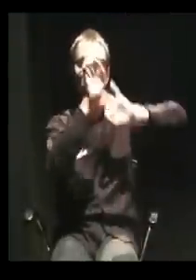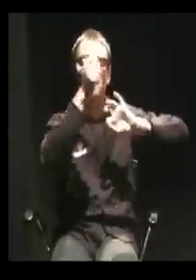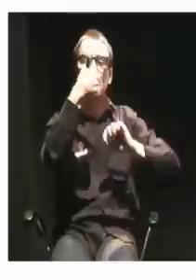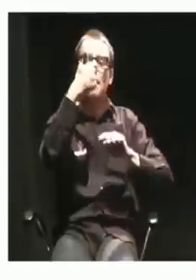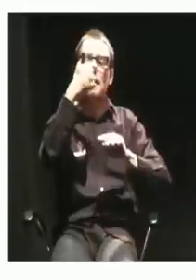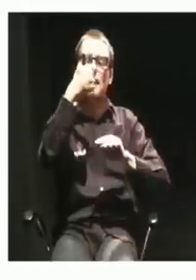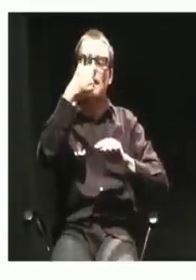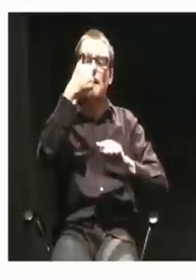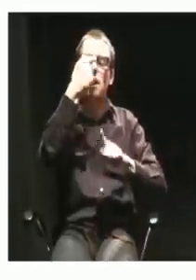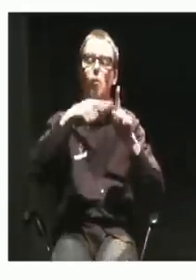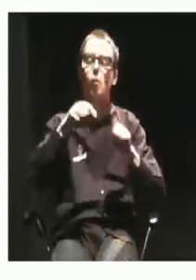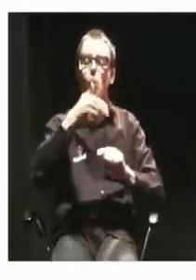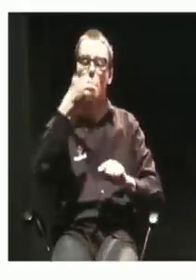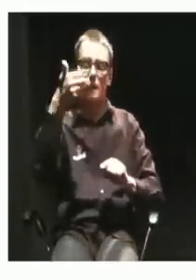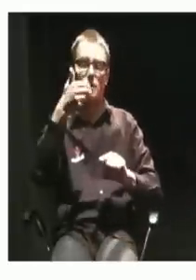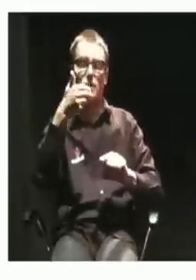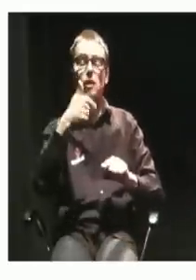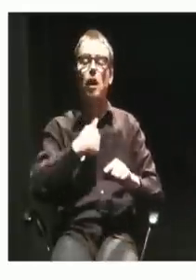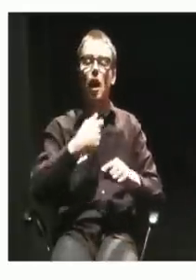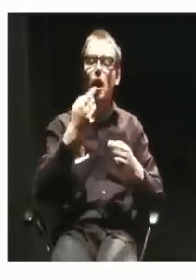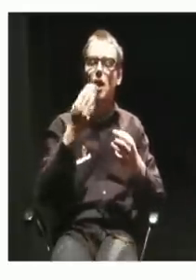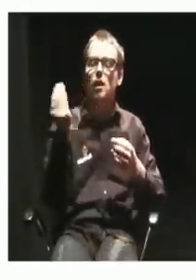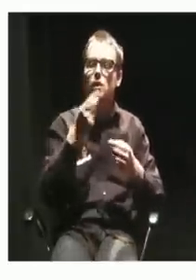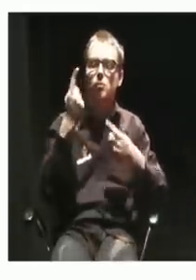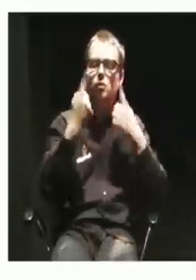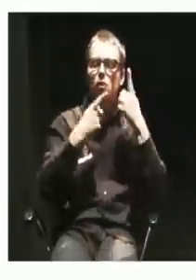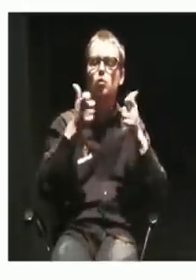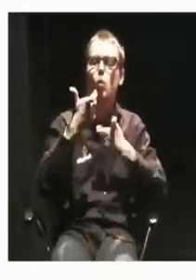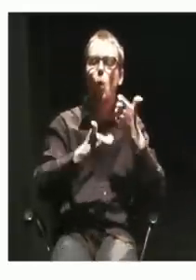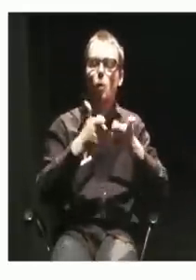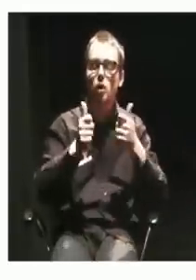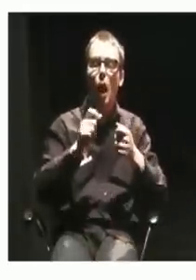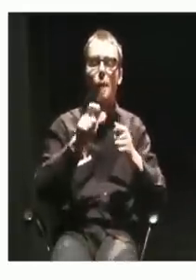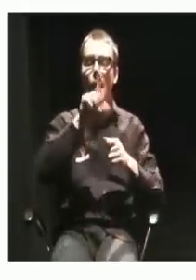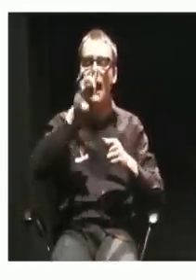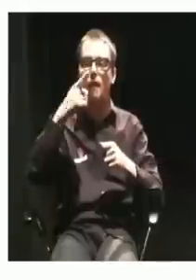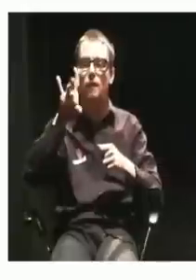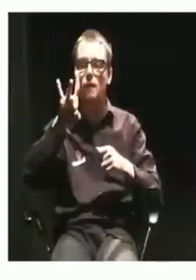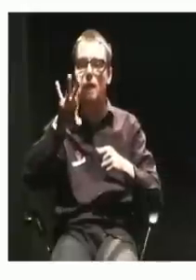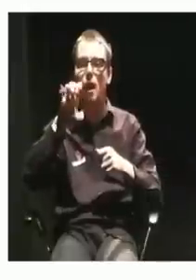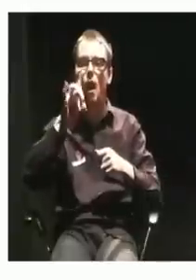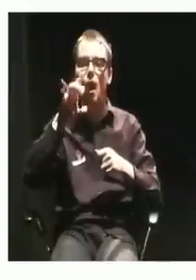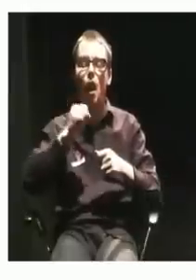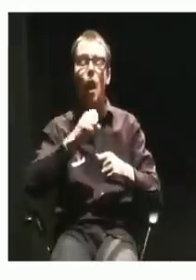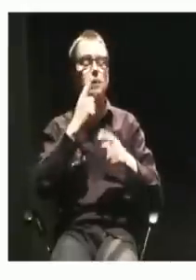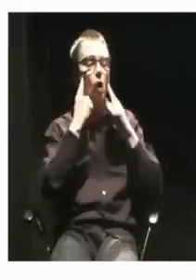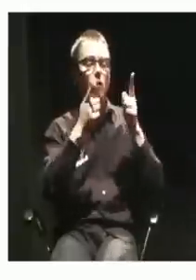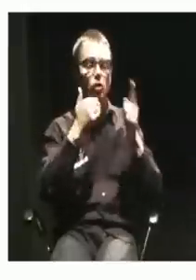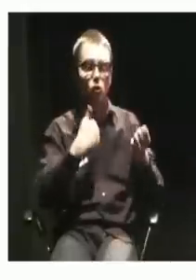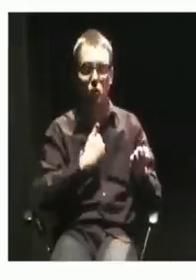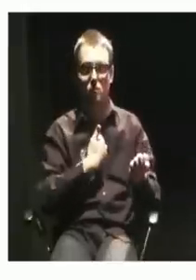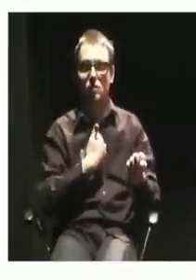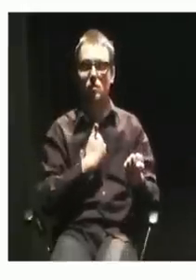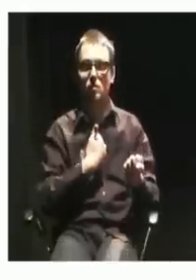Myślałem, co jeszcze mogę mieć, żeby zwrócić jej uwagę, żeby wejść na koncert z czymś, co będzie małe, a wewnątrz stanie się na tyle duże,